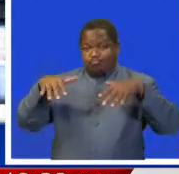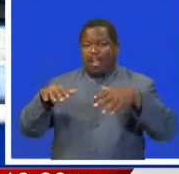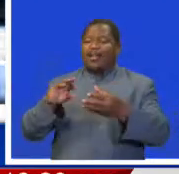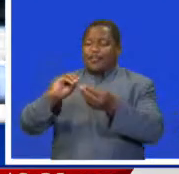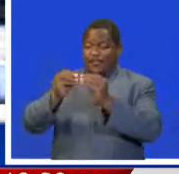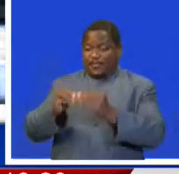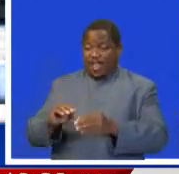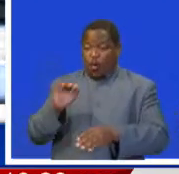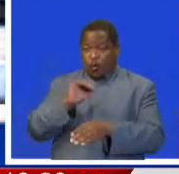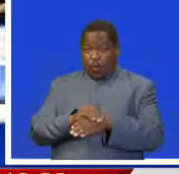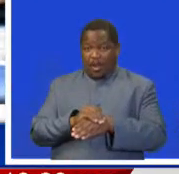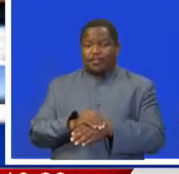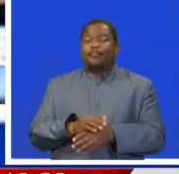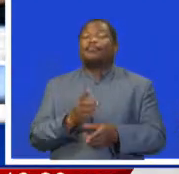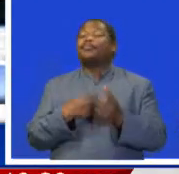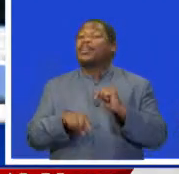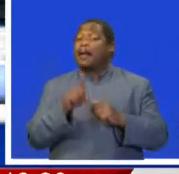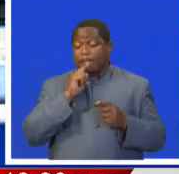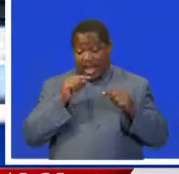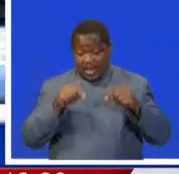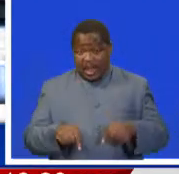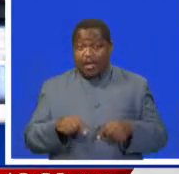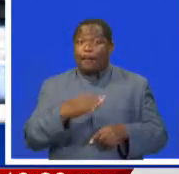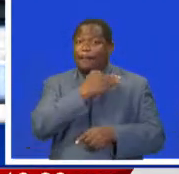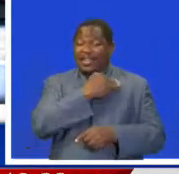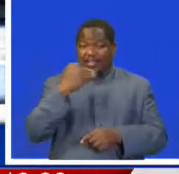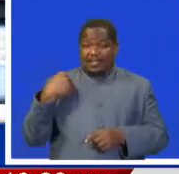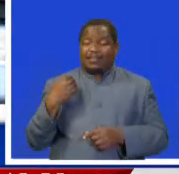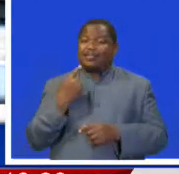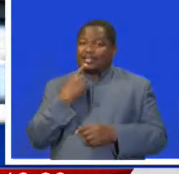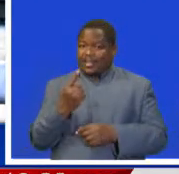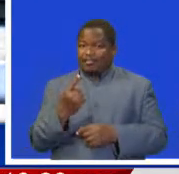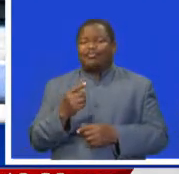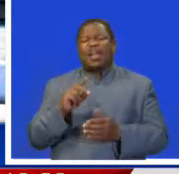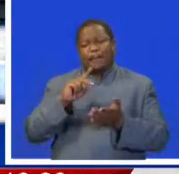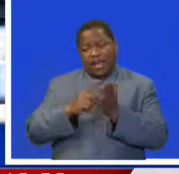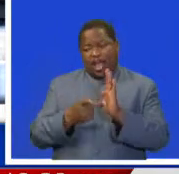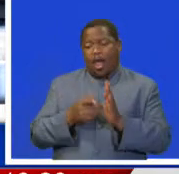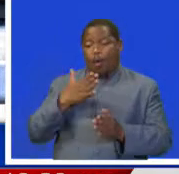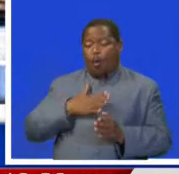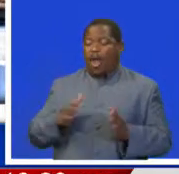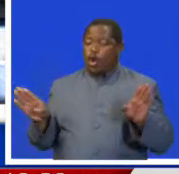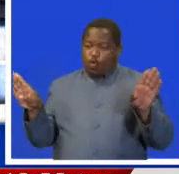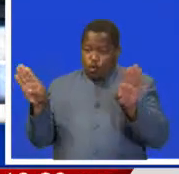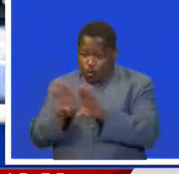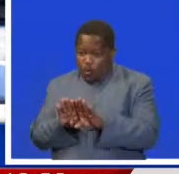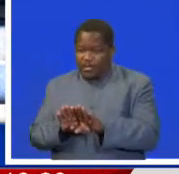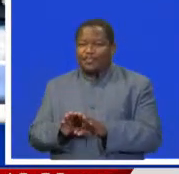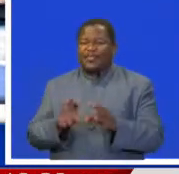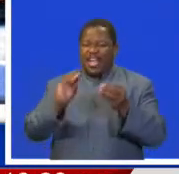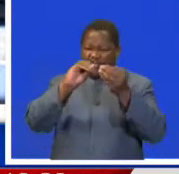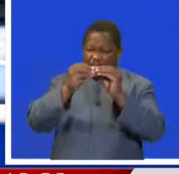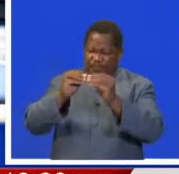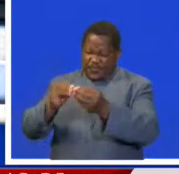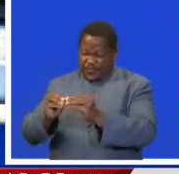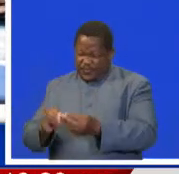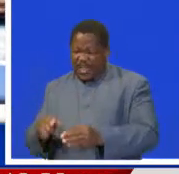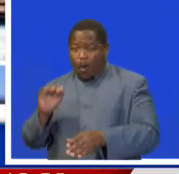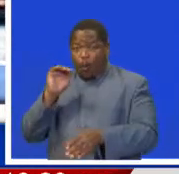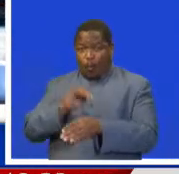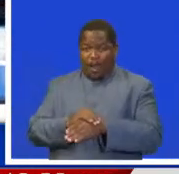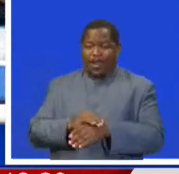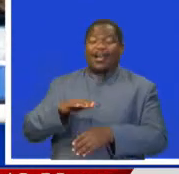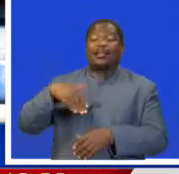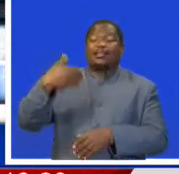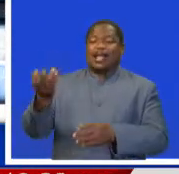uyalungiswa kahle wonke khona ukuthi athi abuya dawukhona ukuthi yonke le midlalo yonke imidlalo lemikhulu ikhona